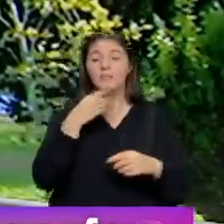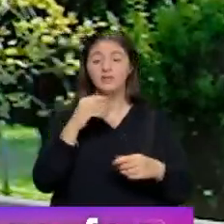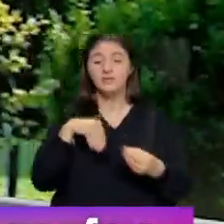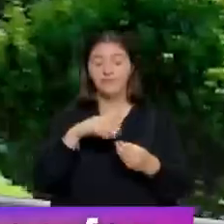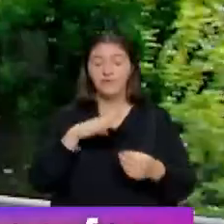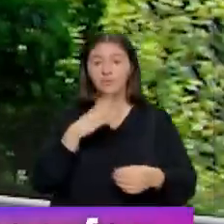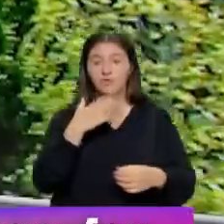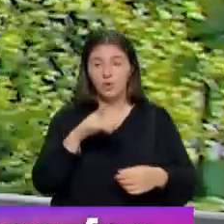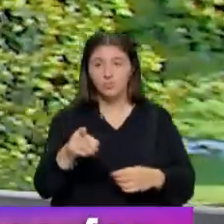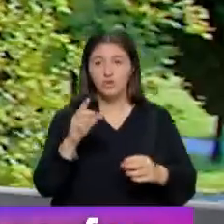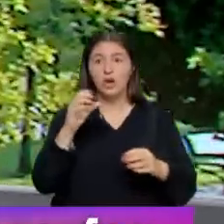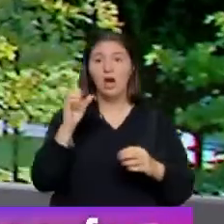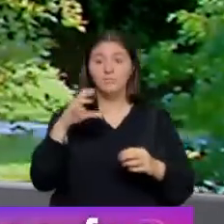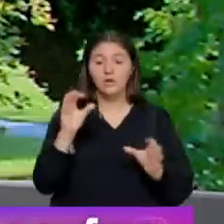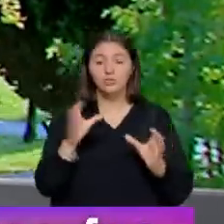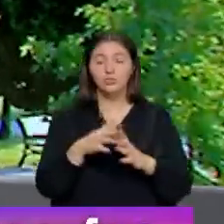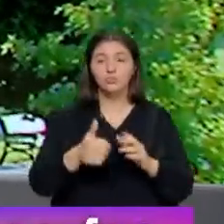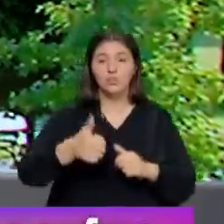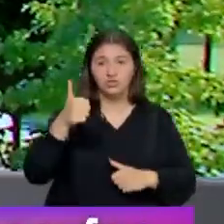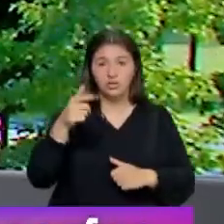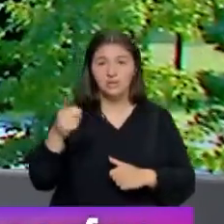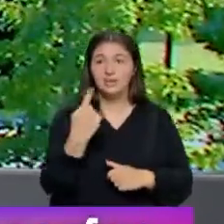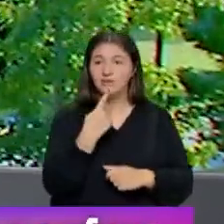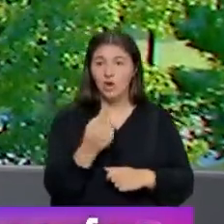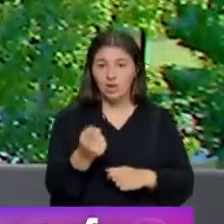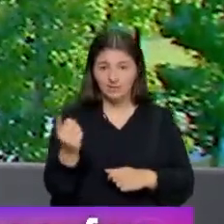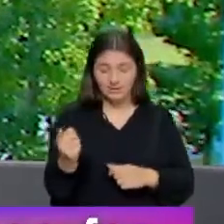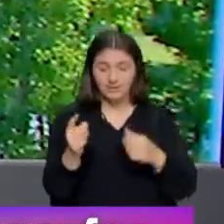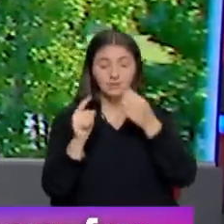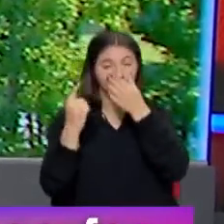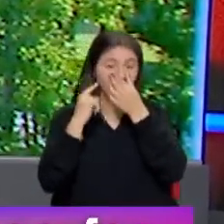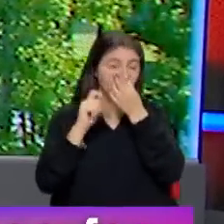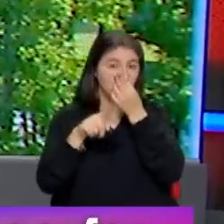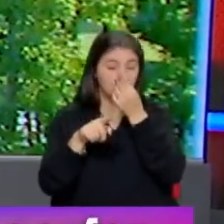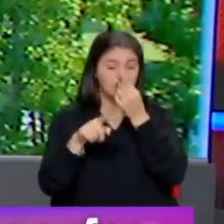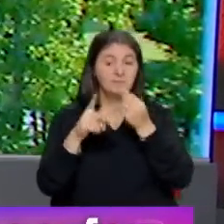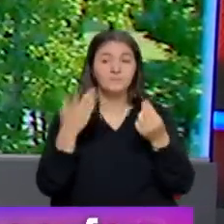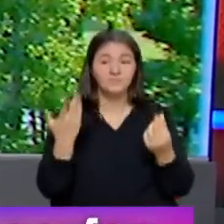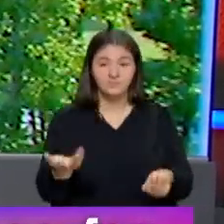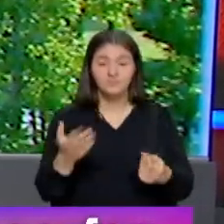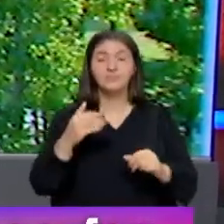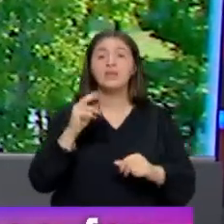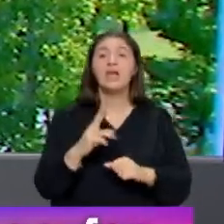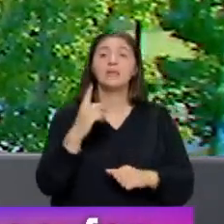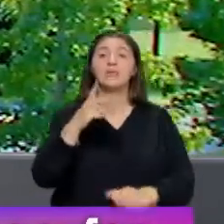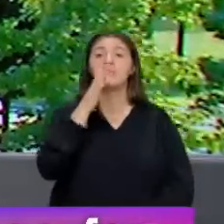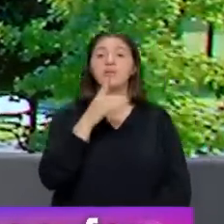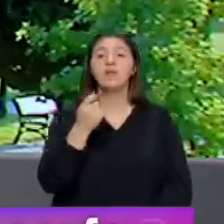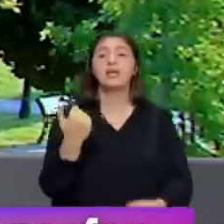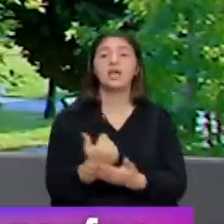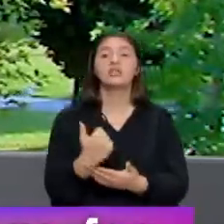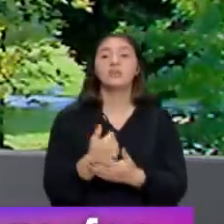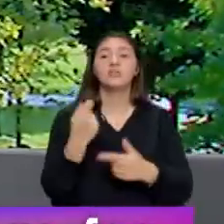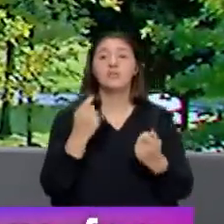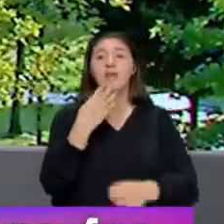var mı yok mu Ak Parti grup başkanı Abdullah Güler ne söyledi duyacaksınız ve 7.500 lirayla